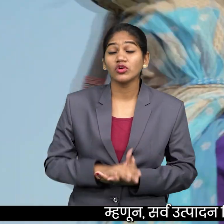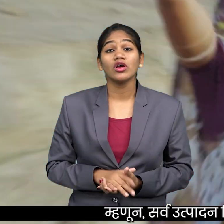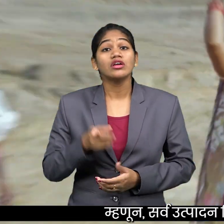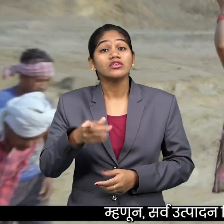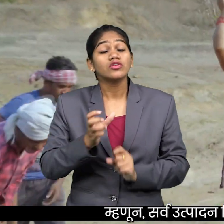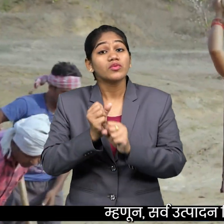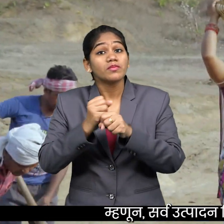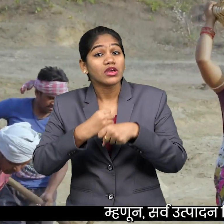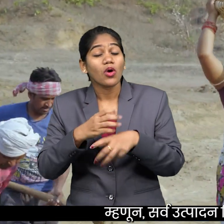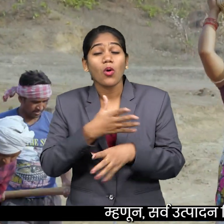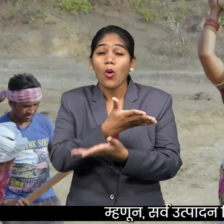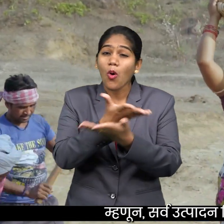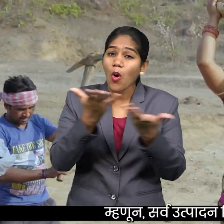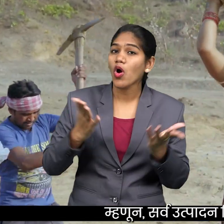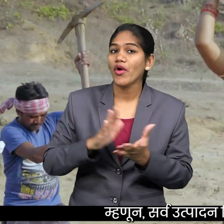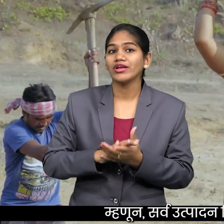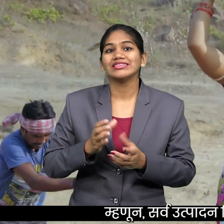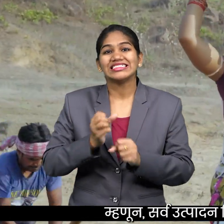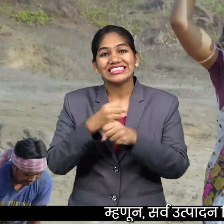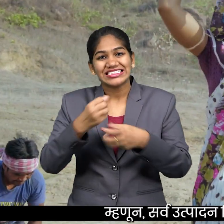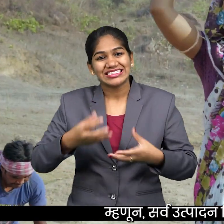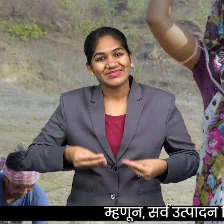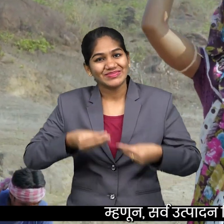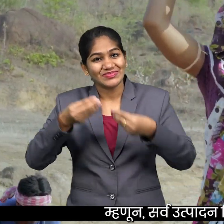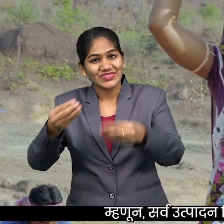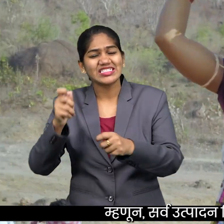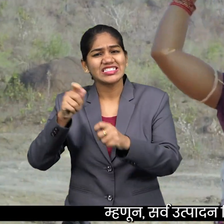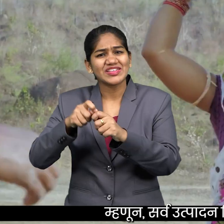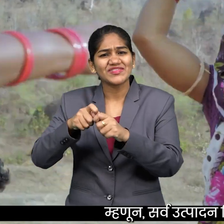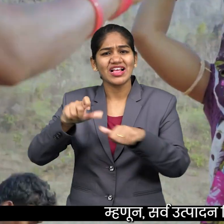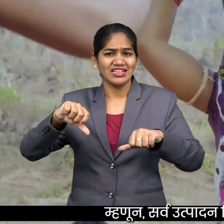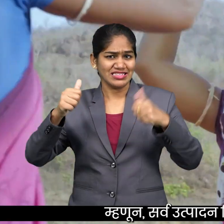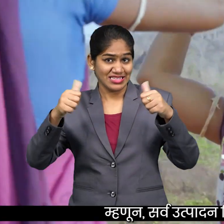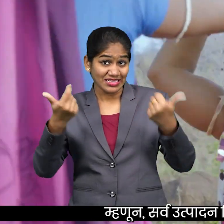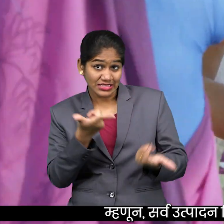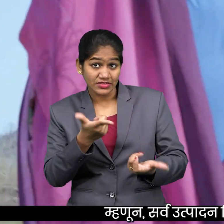म्हणून सर्व उत्पादन क्रियाकलाप यशस्वी करण्यासाठी